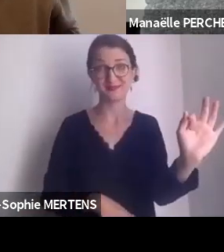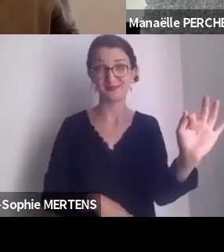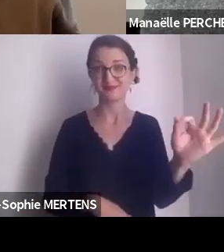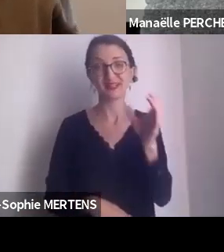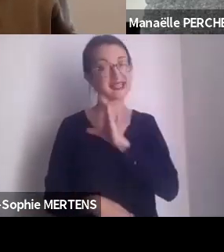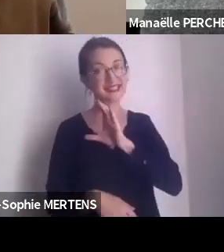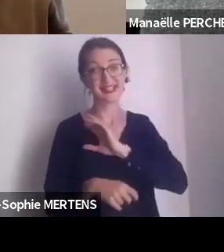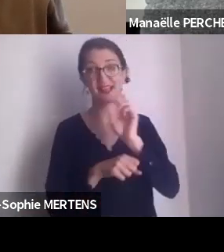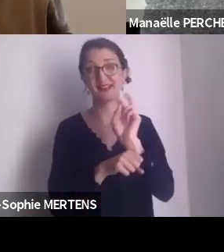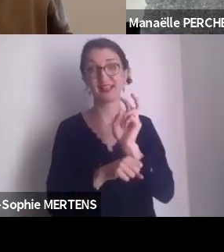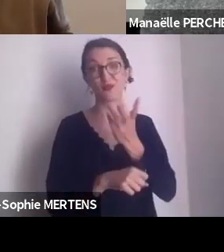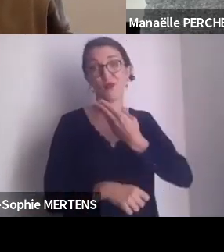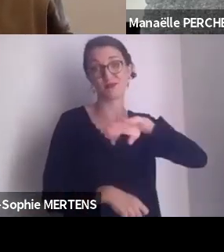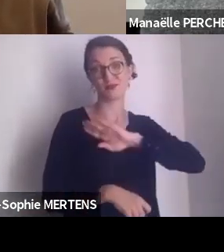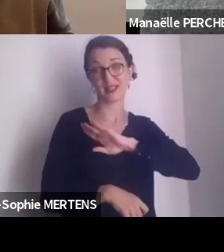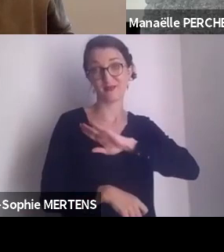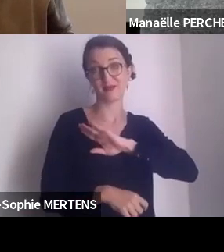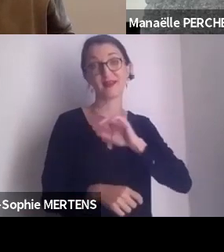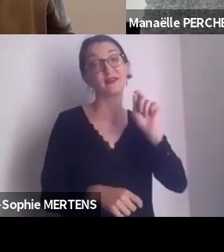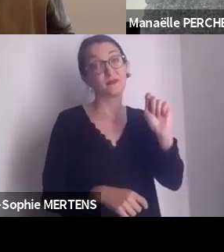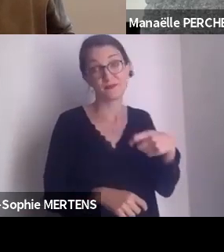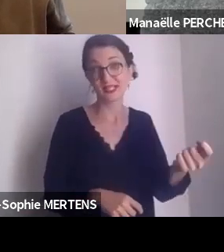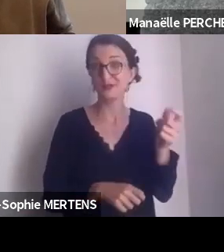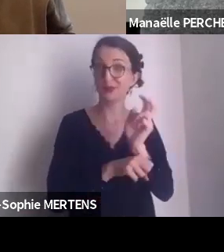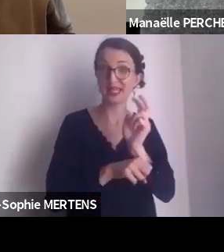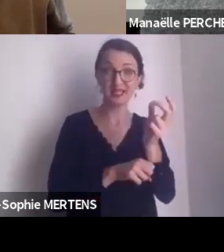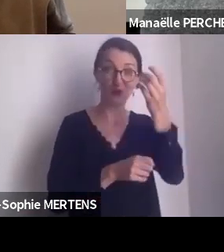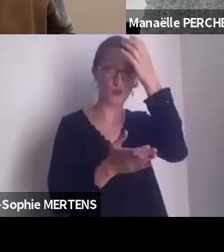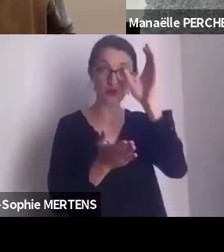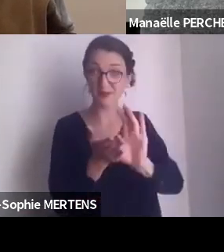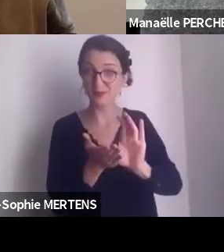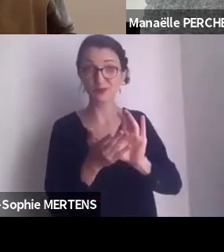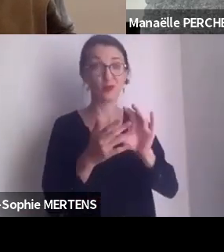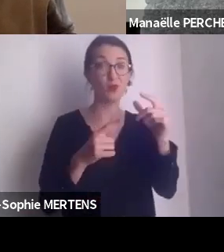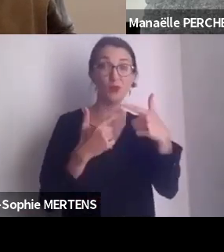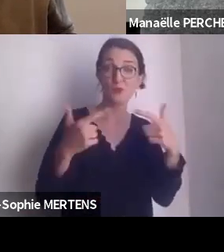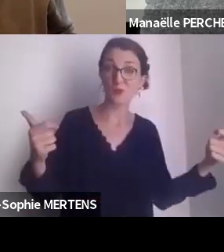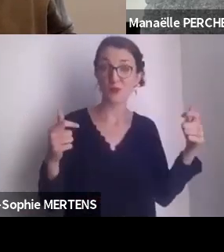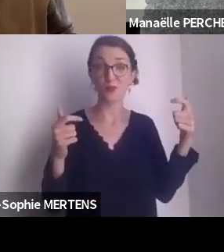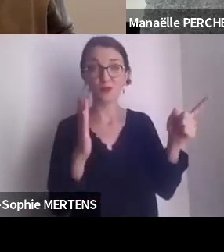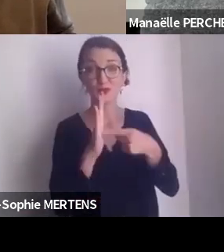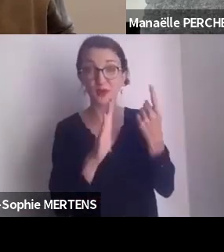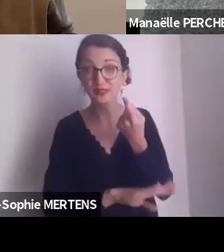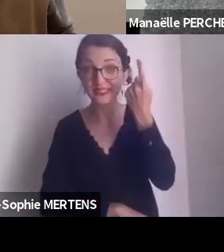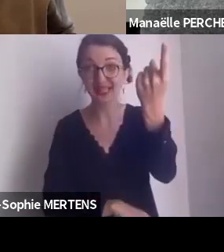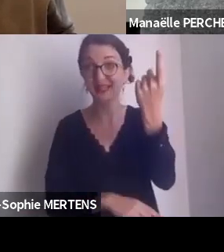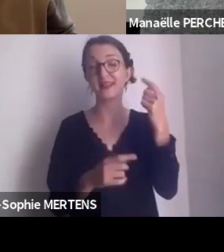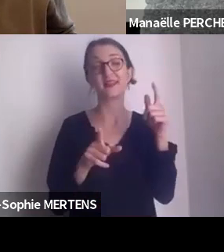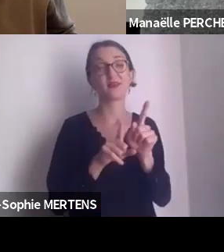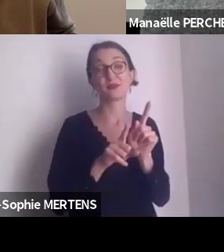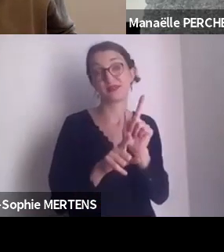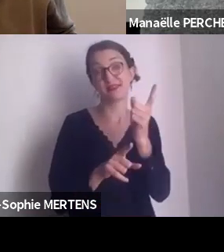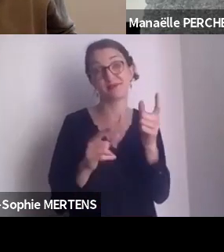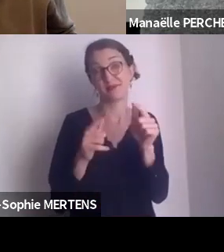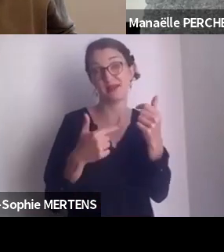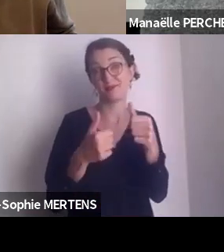avec de l'éco-conception, des produits recyclés et des matériaux sourcés en France. Donc, voilà comment on travaille aujourd'hui.